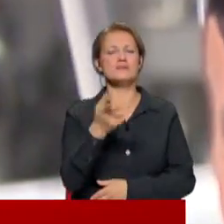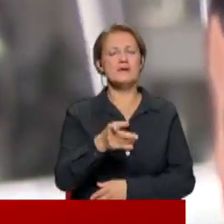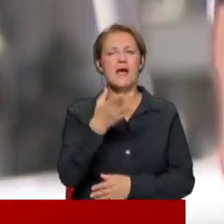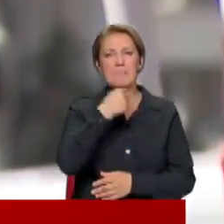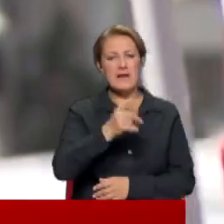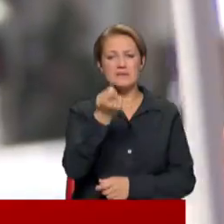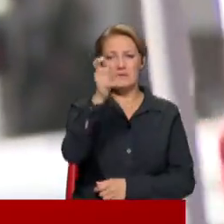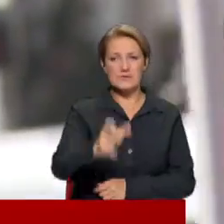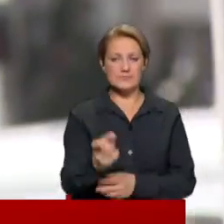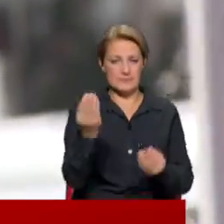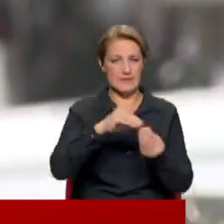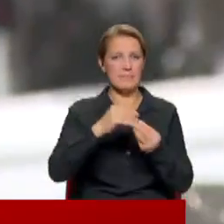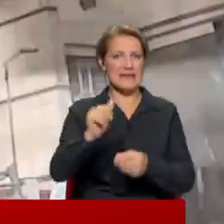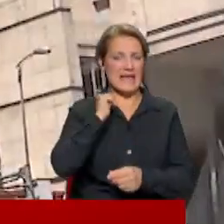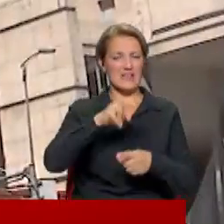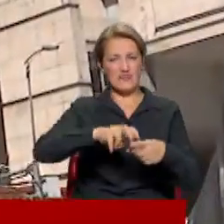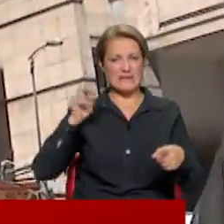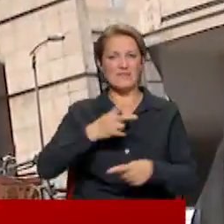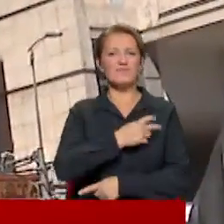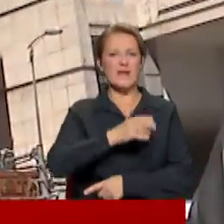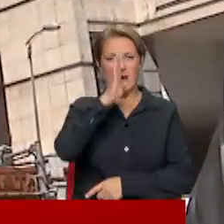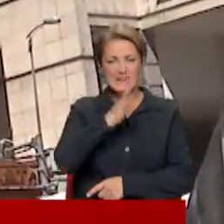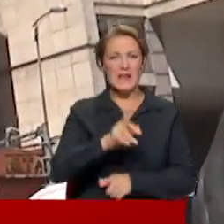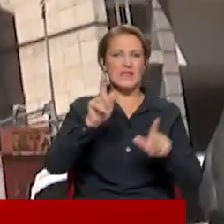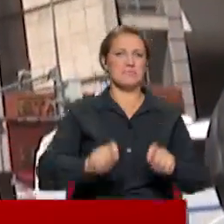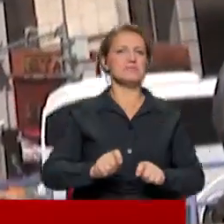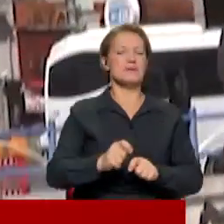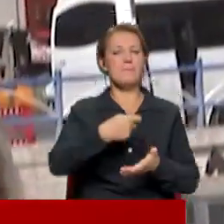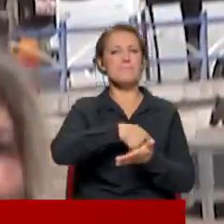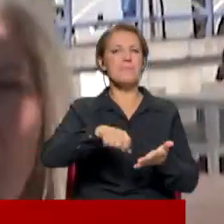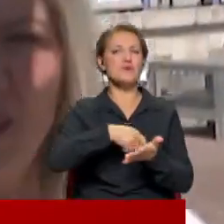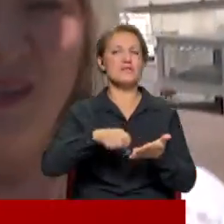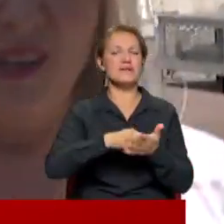Emekli, işçi, zamlar geri çekilsin, vergi adaleti sağlansın,